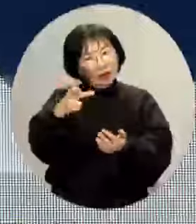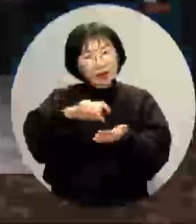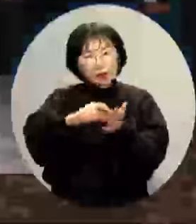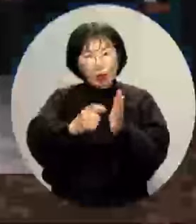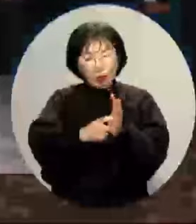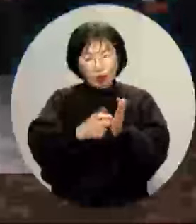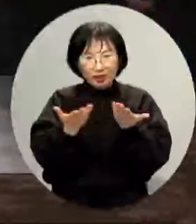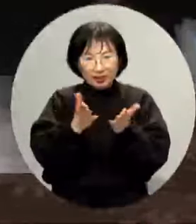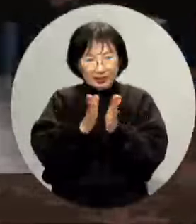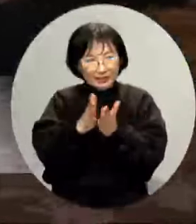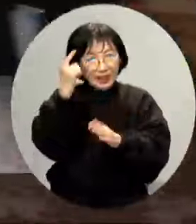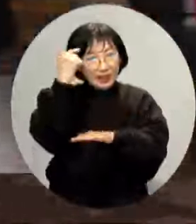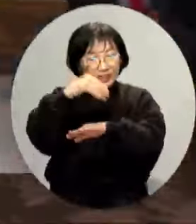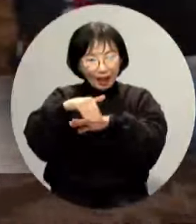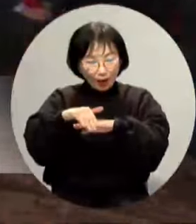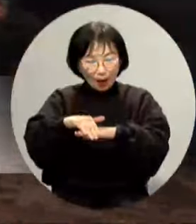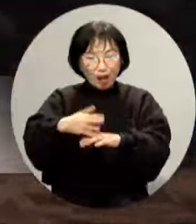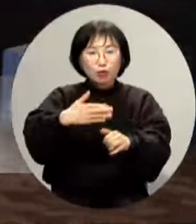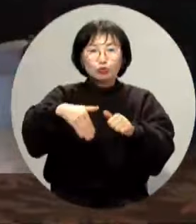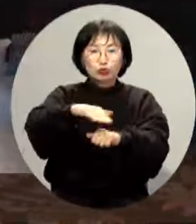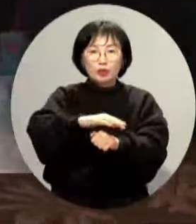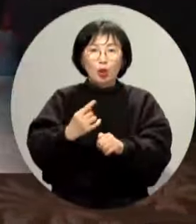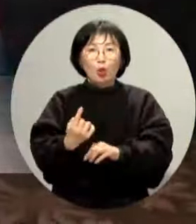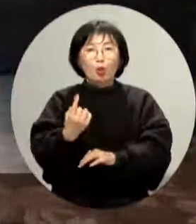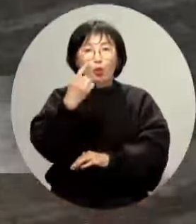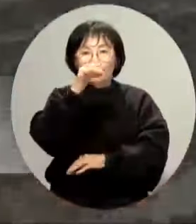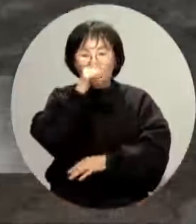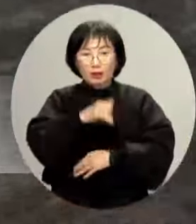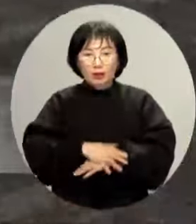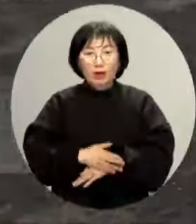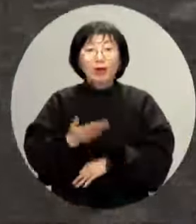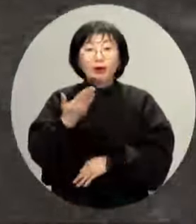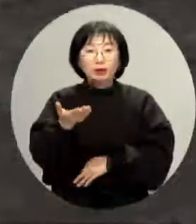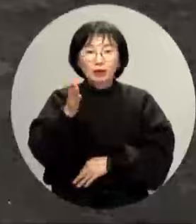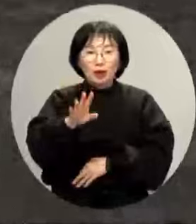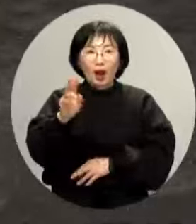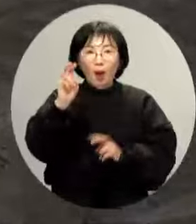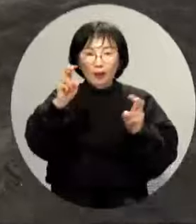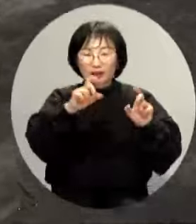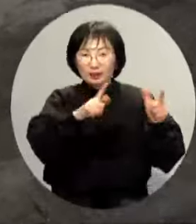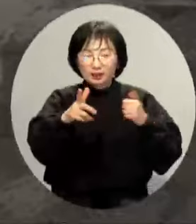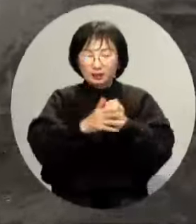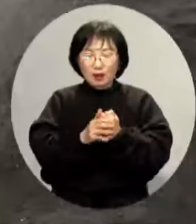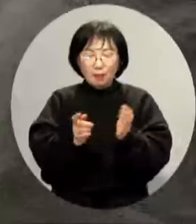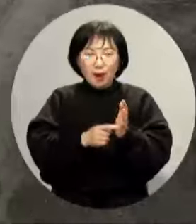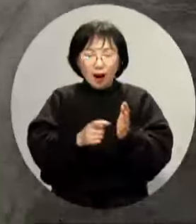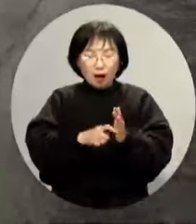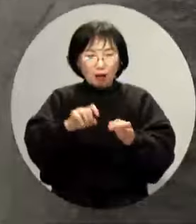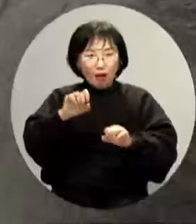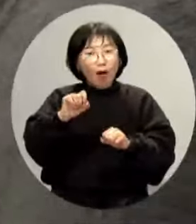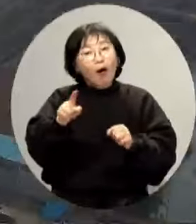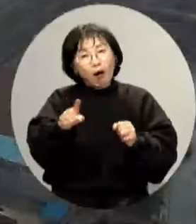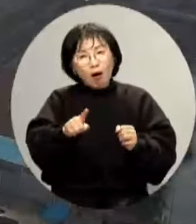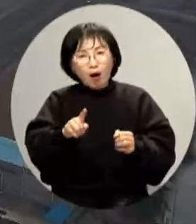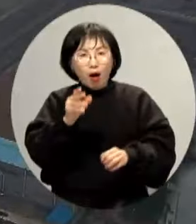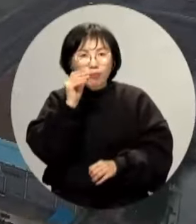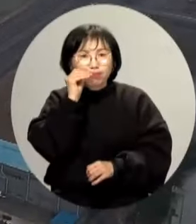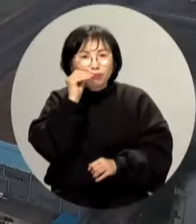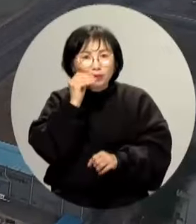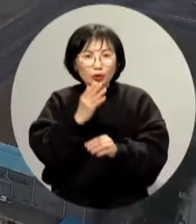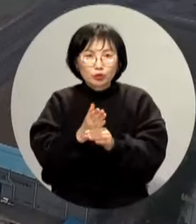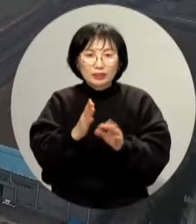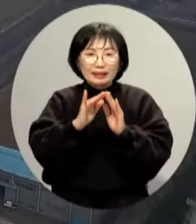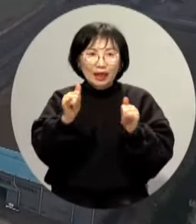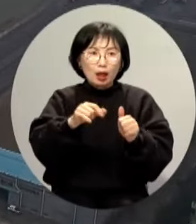들어갈 예정이어서 분위기는 한껏 고조돼 있습니다. 하지만 기업들은 당장 발등에 불이 떨어졌습니다.